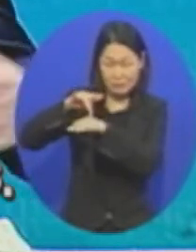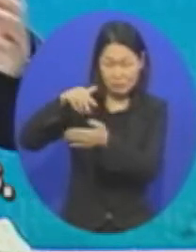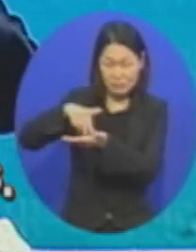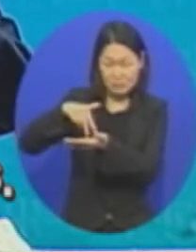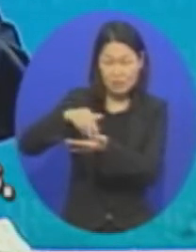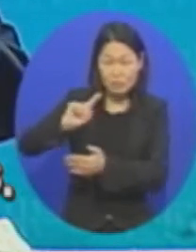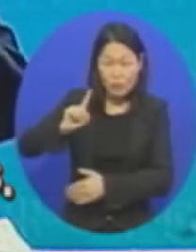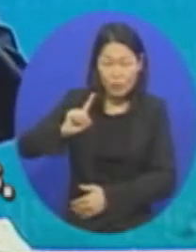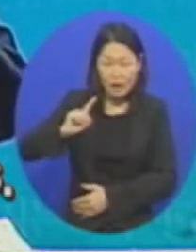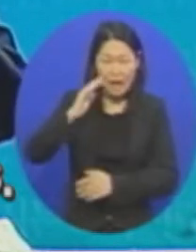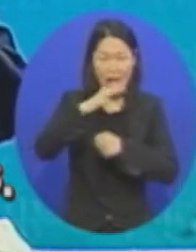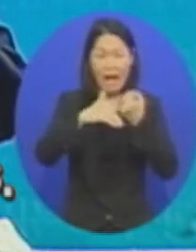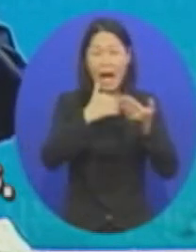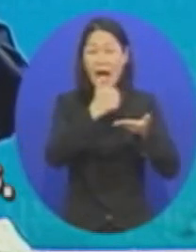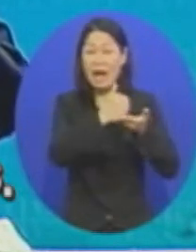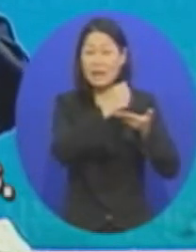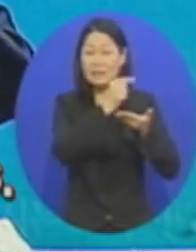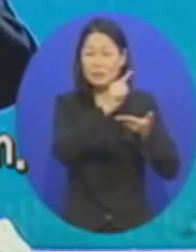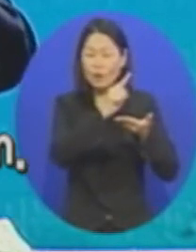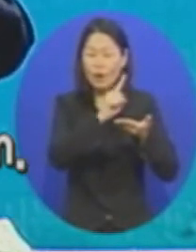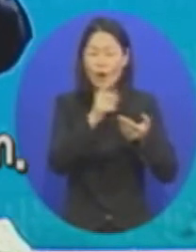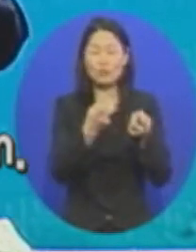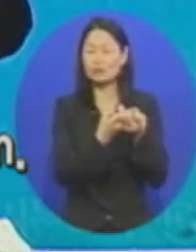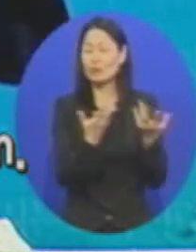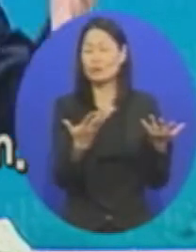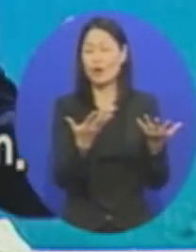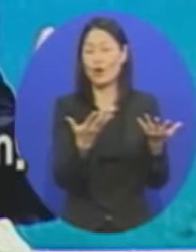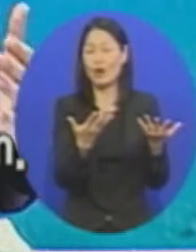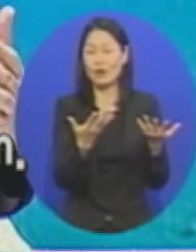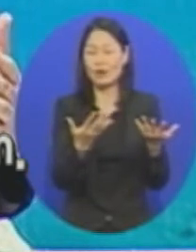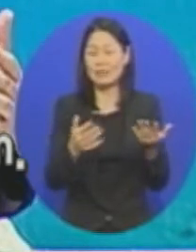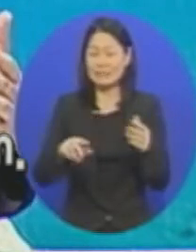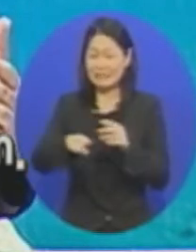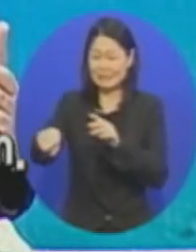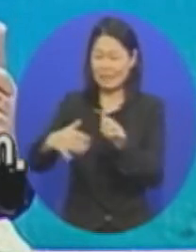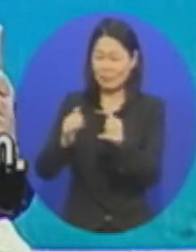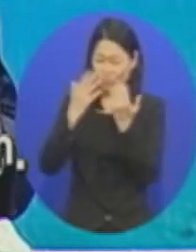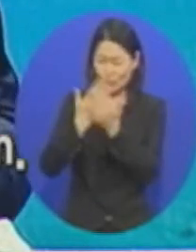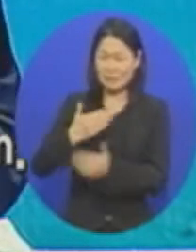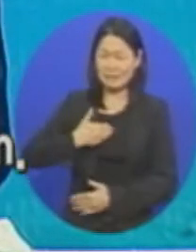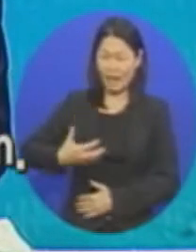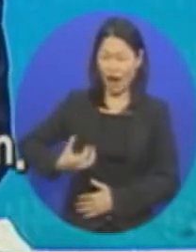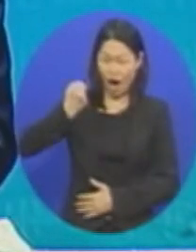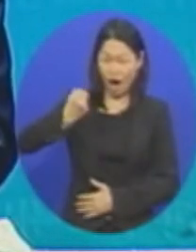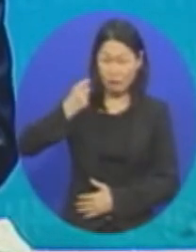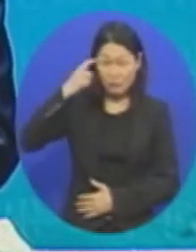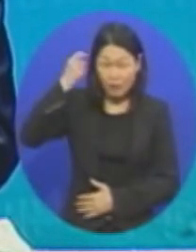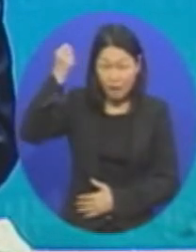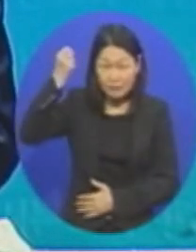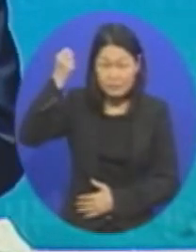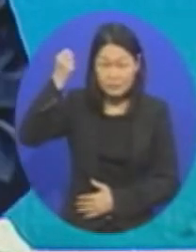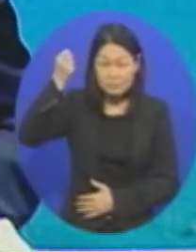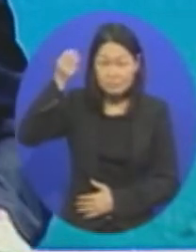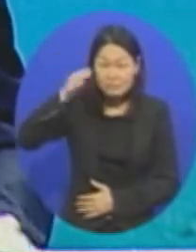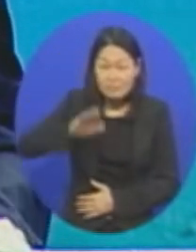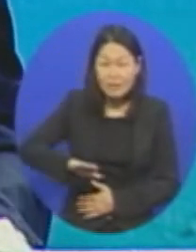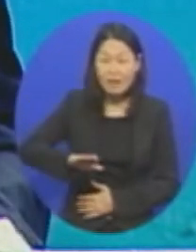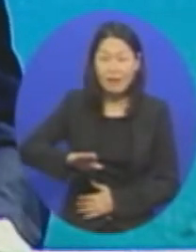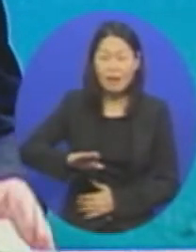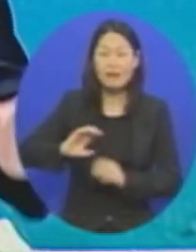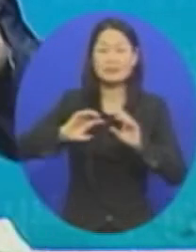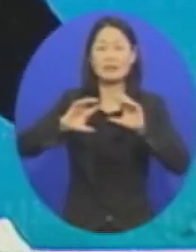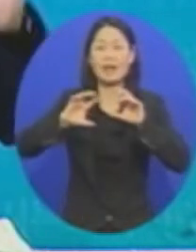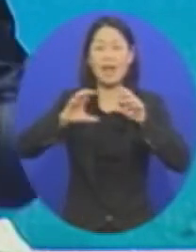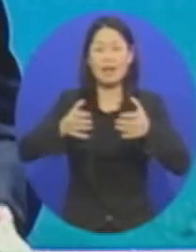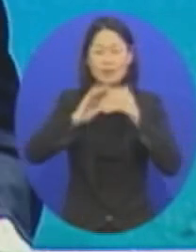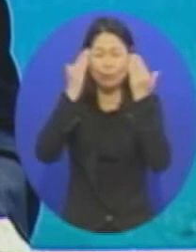어떻게 할 수 없다고 생각했어요 이제 사람들은 다 내 차지다 그랬는데 세상의